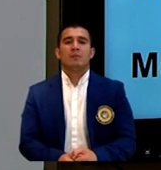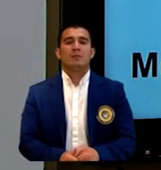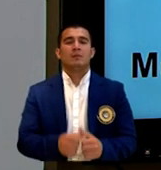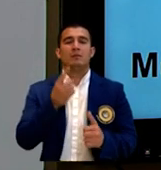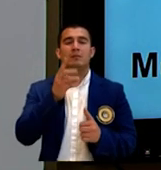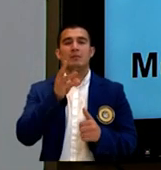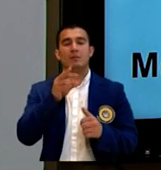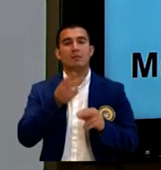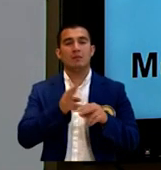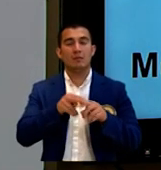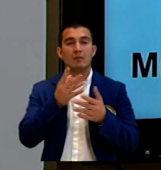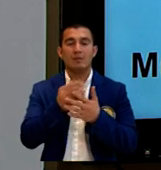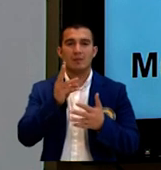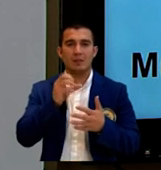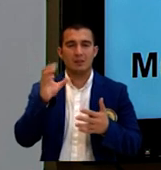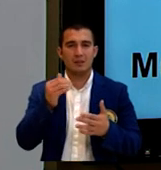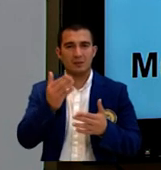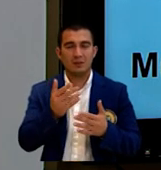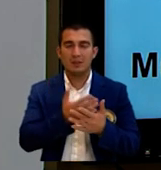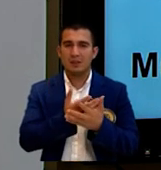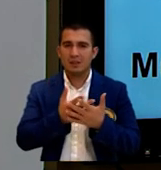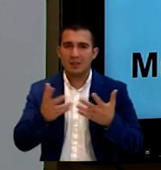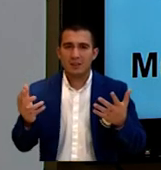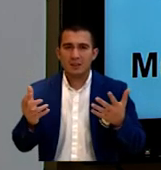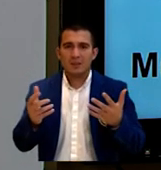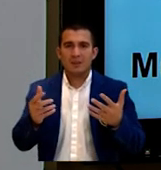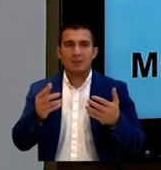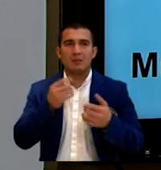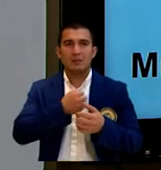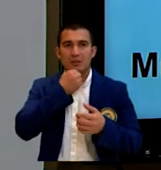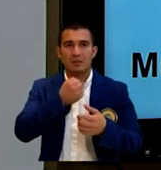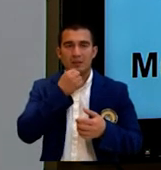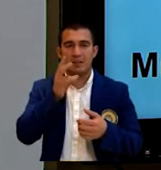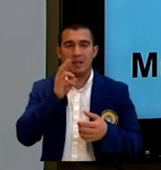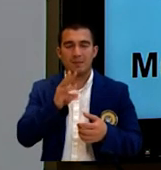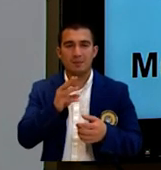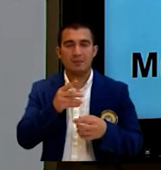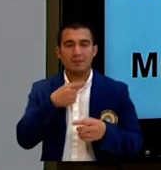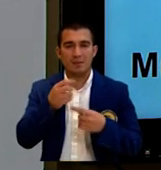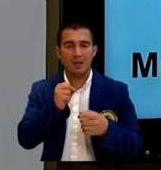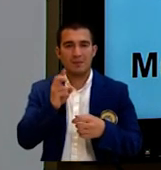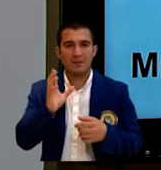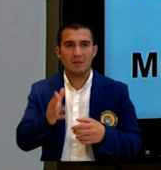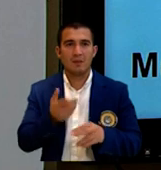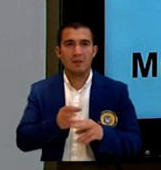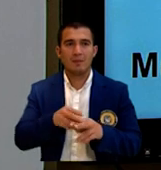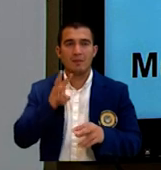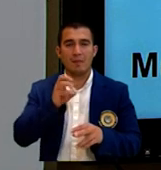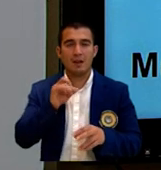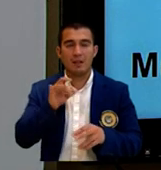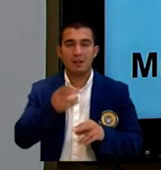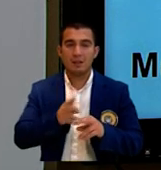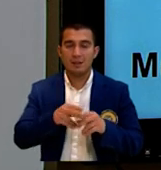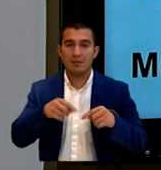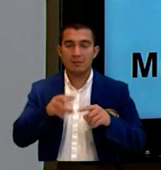1 mol moddaning massasi molar massa deb ataladi va u katta M harfi bilan belgilanadi. Molar massaning